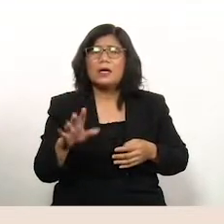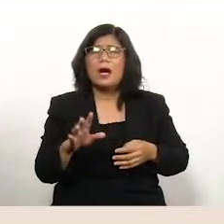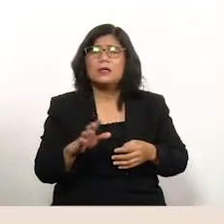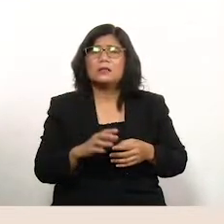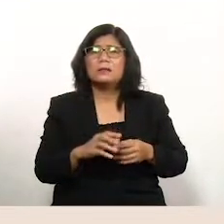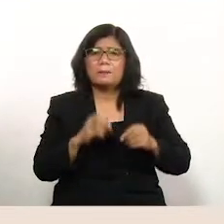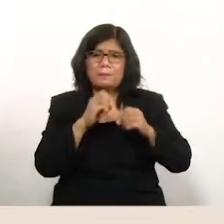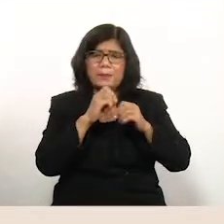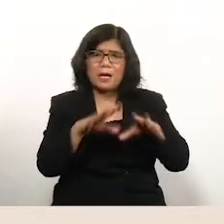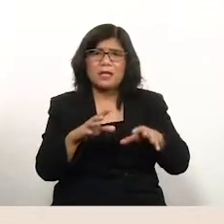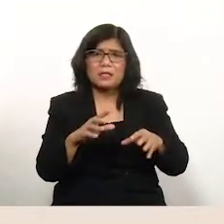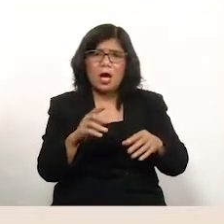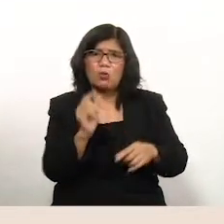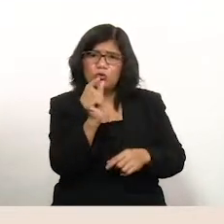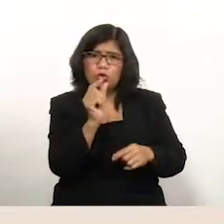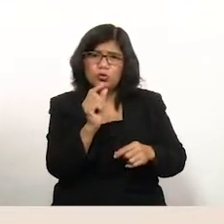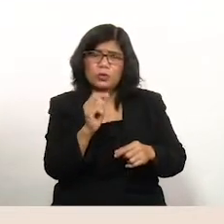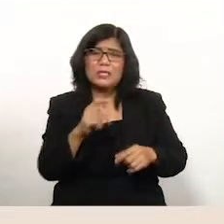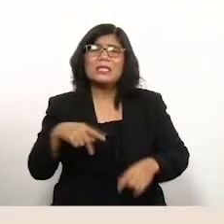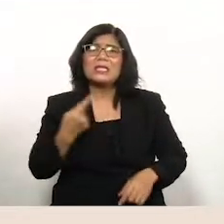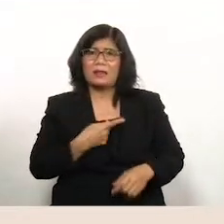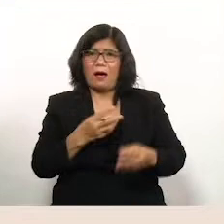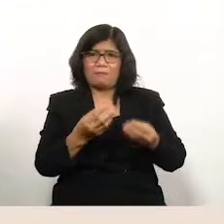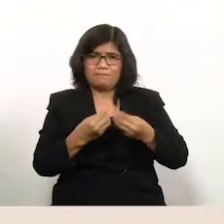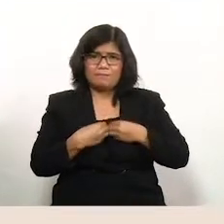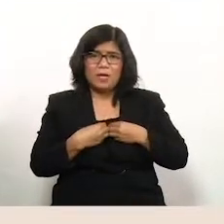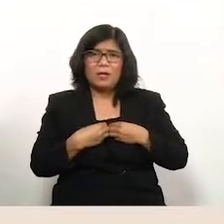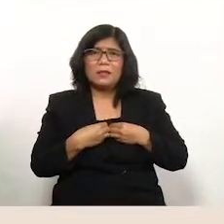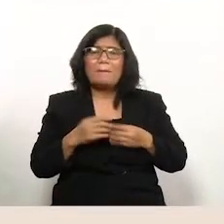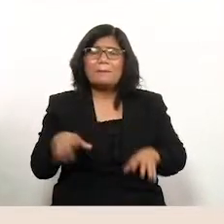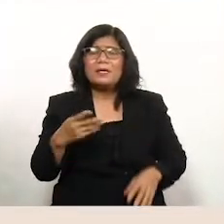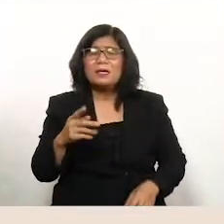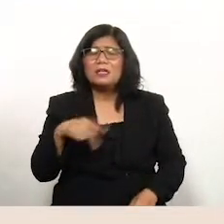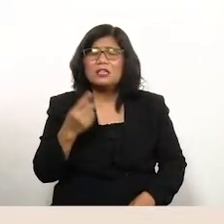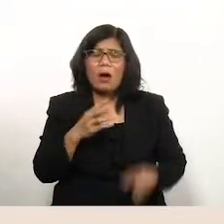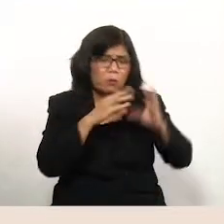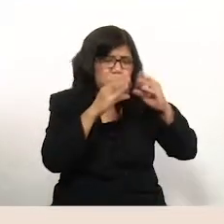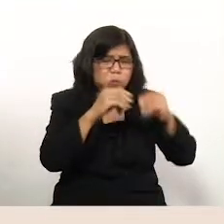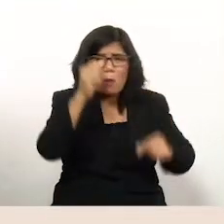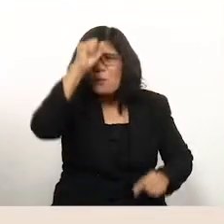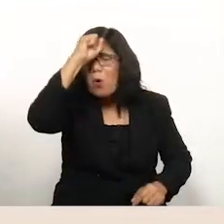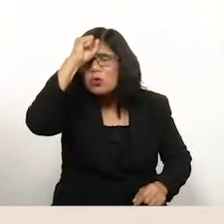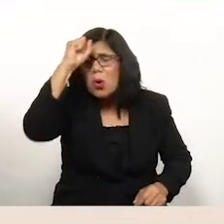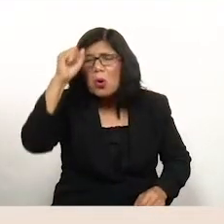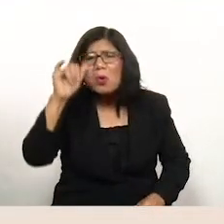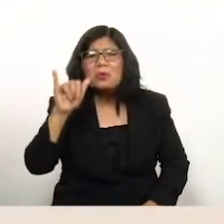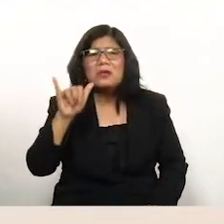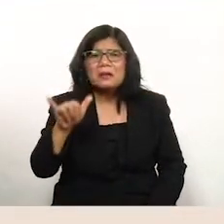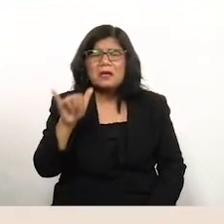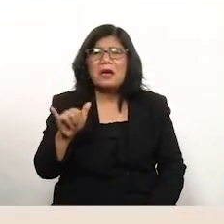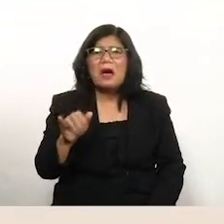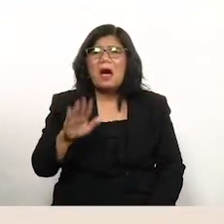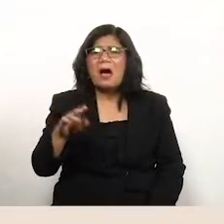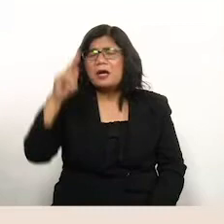dipersiapkan buat kita Hai tapi karena kebodohan kita karena perdebatan kita kalau kita merasa Oh iya ya